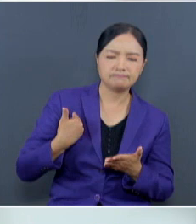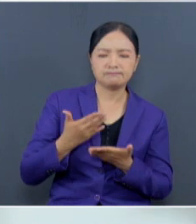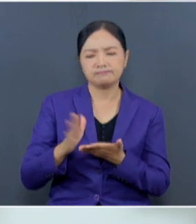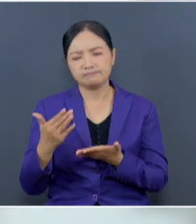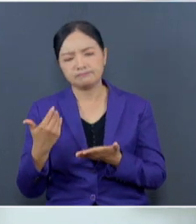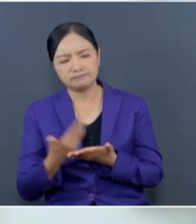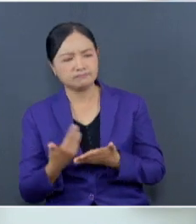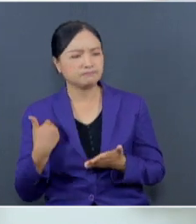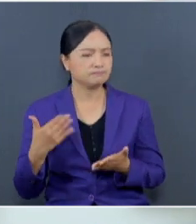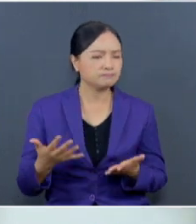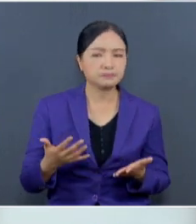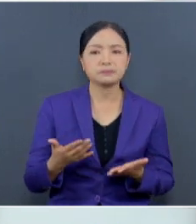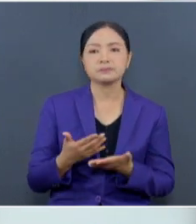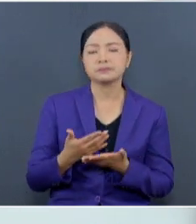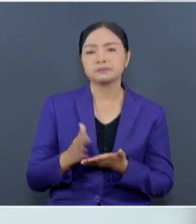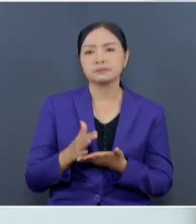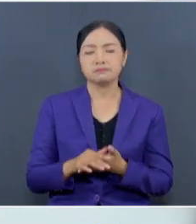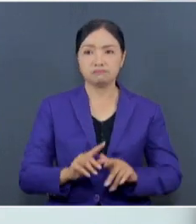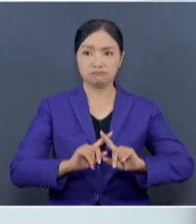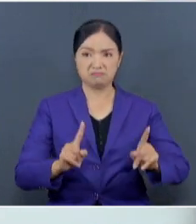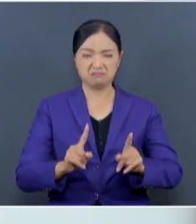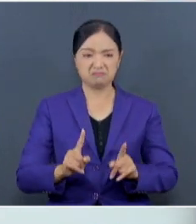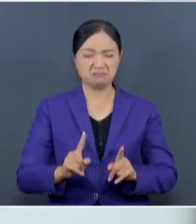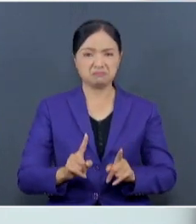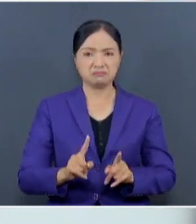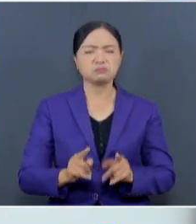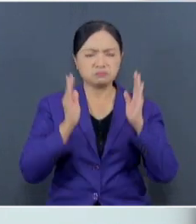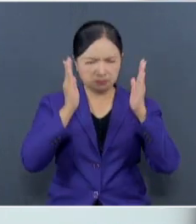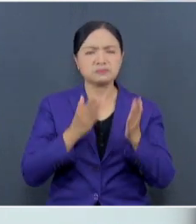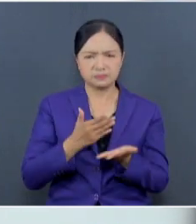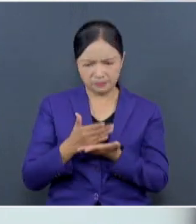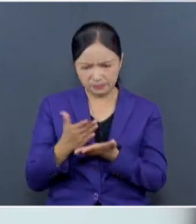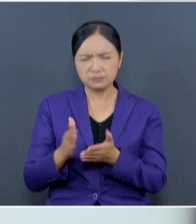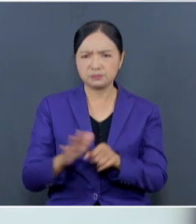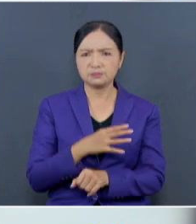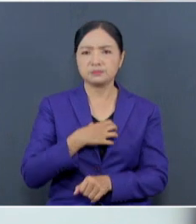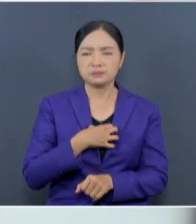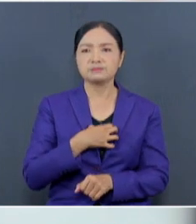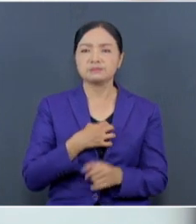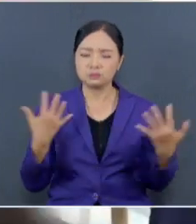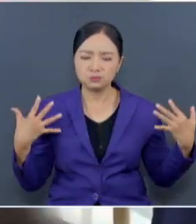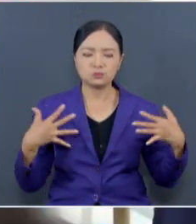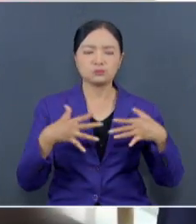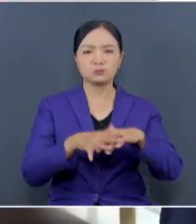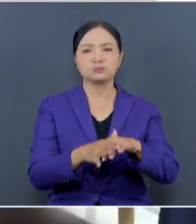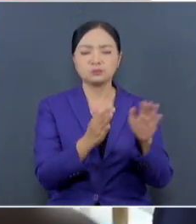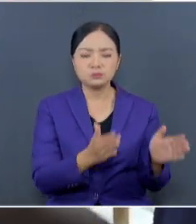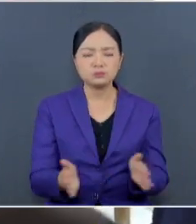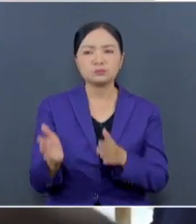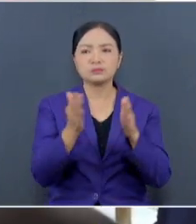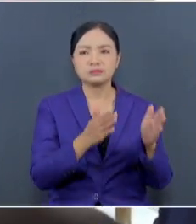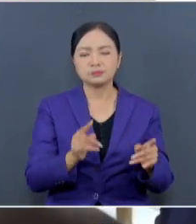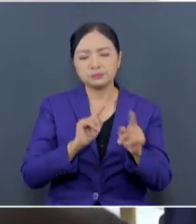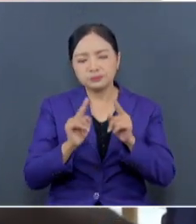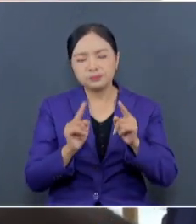ไม่มีแต่ยืนยันเลยนะไม่มีเจตนาจะเบี้ยวหนี้ก็เลยตัดสินใจเข้าสู่กระบวนการไกล่เกลี่ยหนี้ครับเพื่อความสบายใจของทั้งส